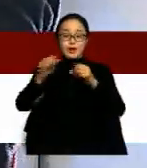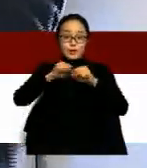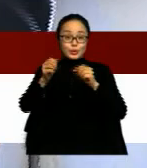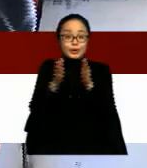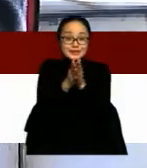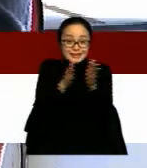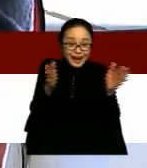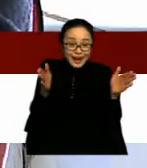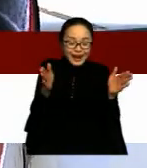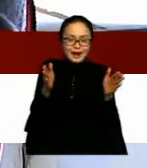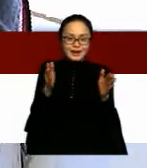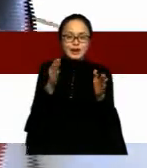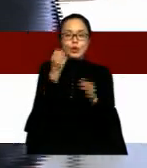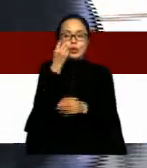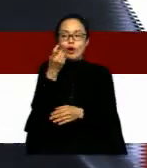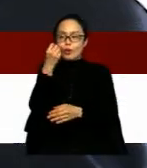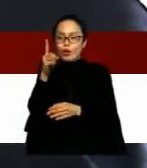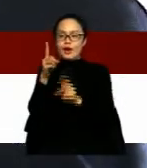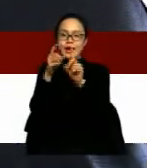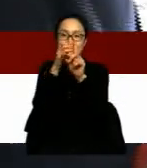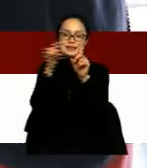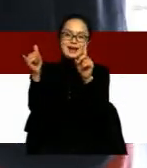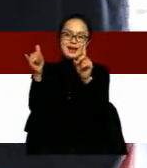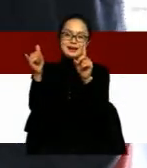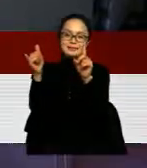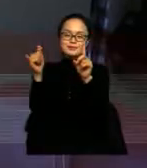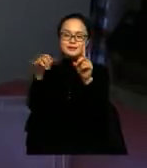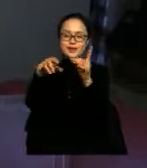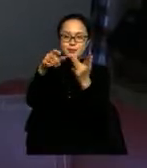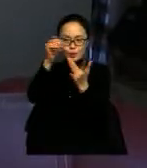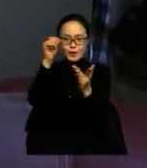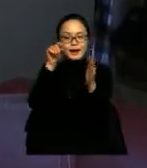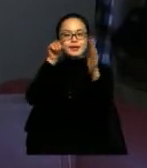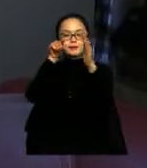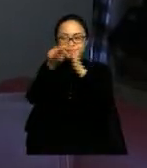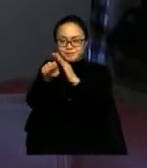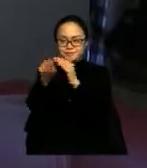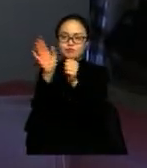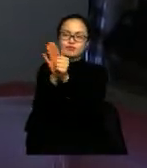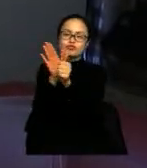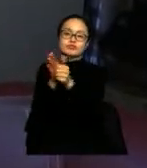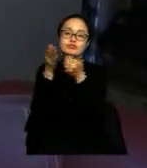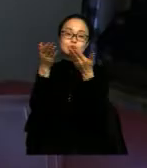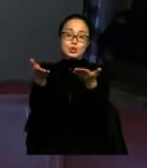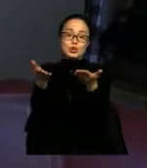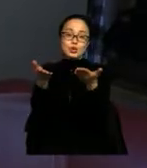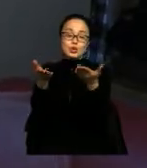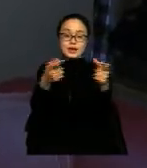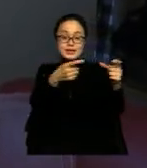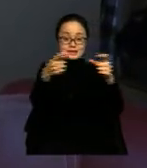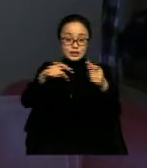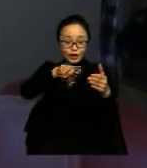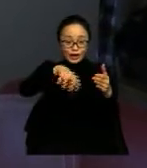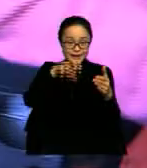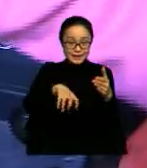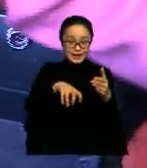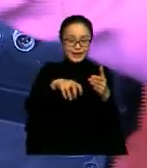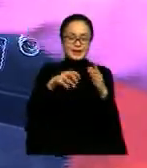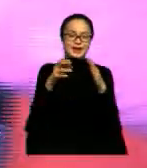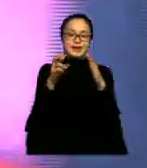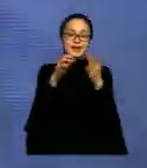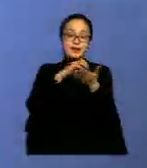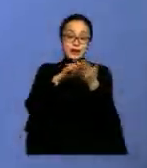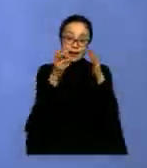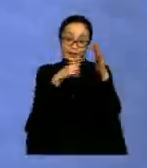집씩 선정해 벽지와 장판을 교체해왔습니다. 현재까지 지역 내 21개 가구가 한층 개선된